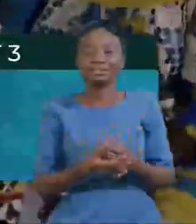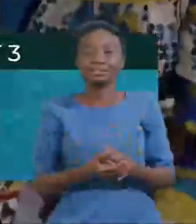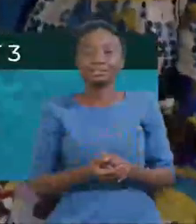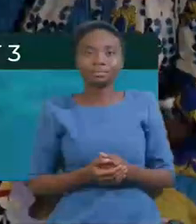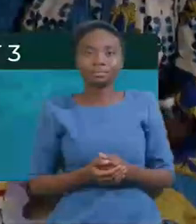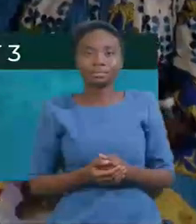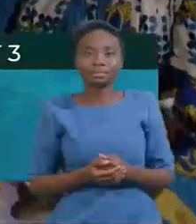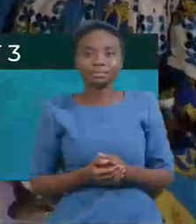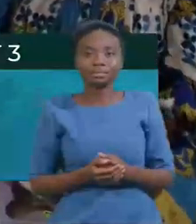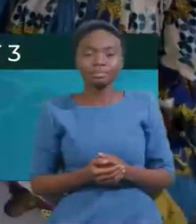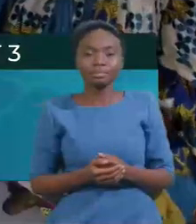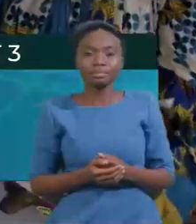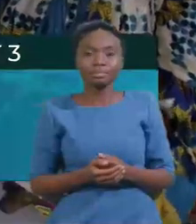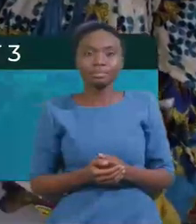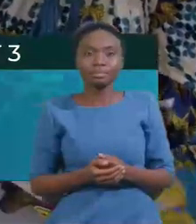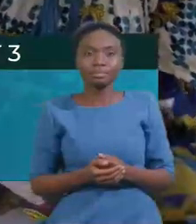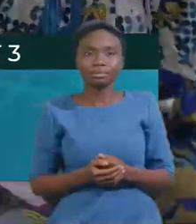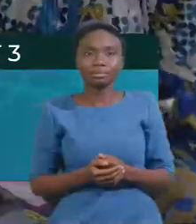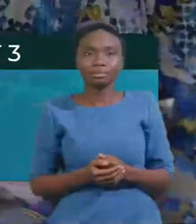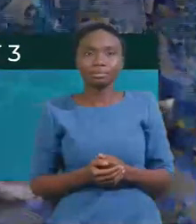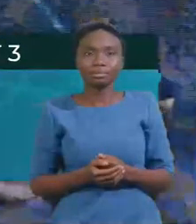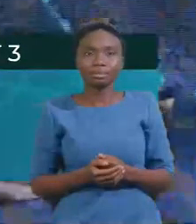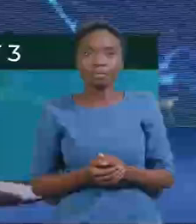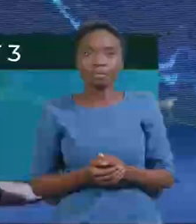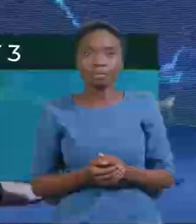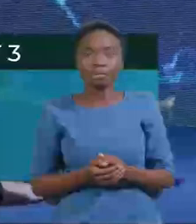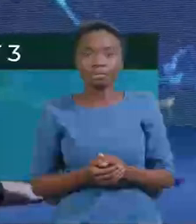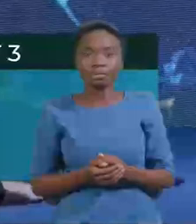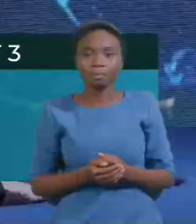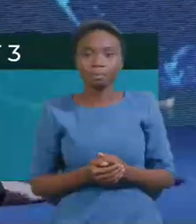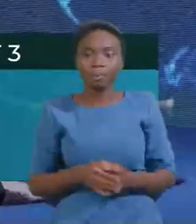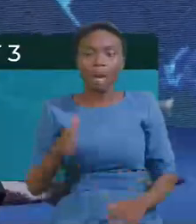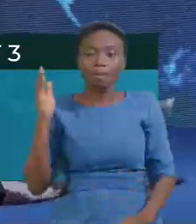Là où tu es et tu écoutes le message, Jésus est là avec toi.